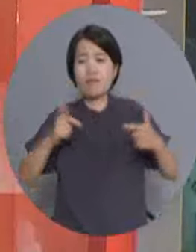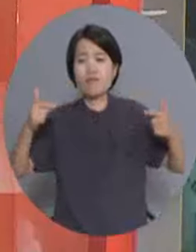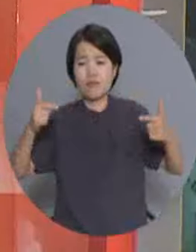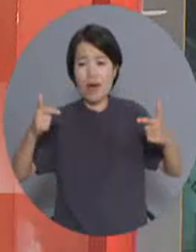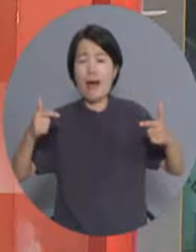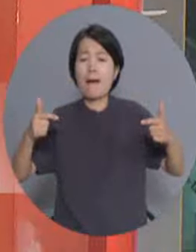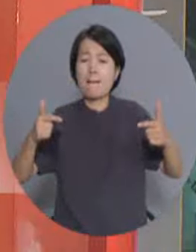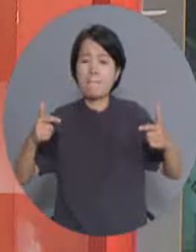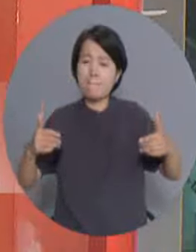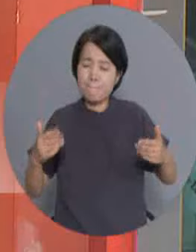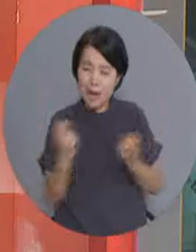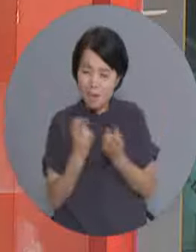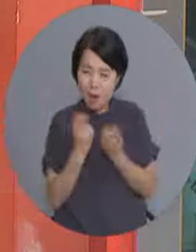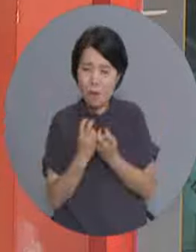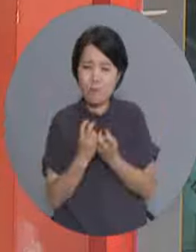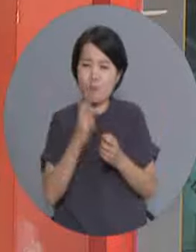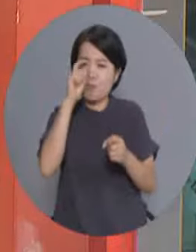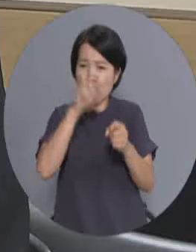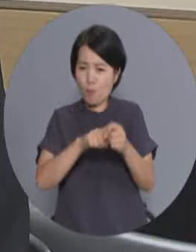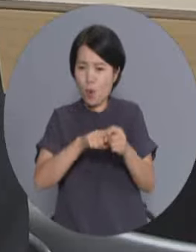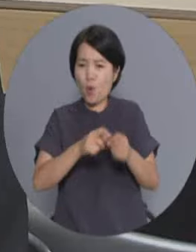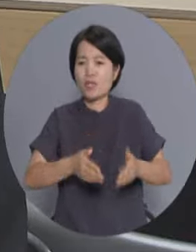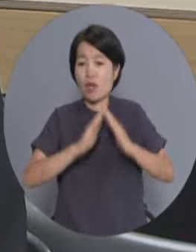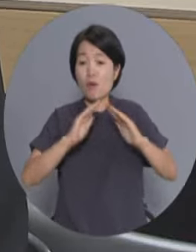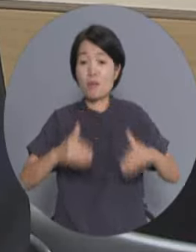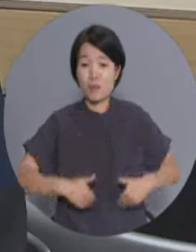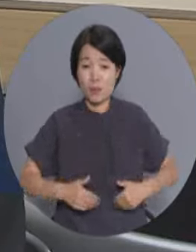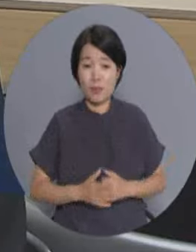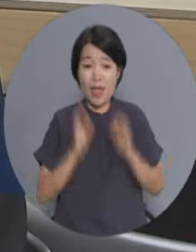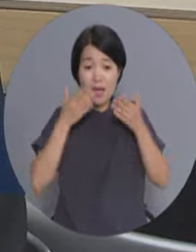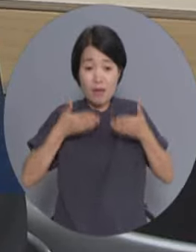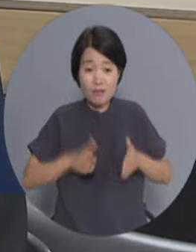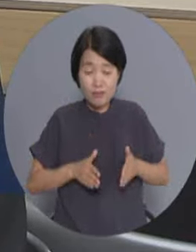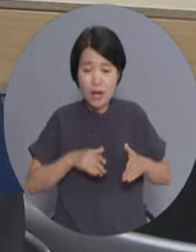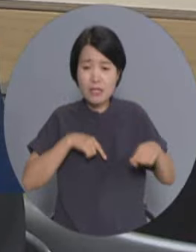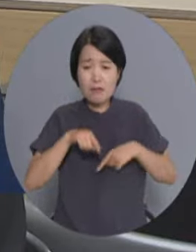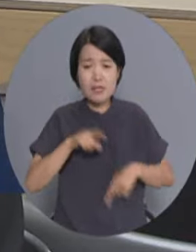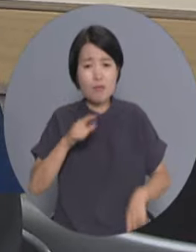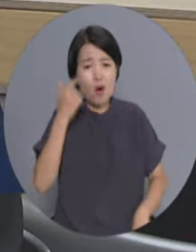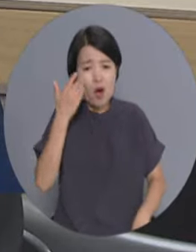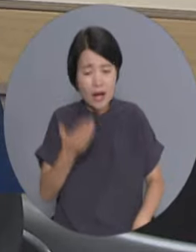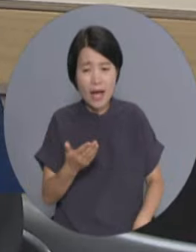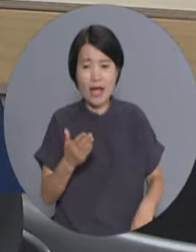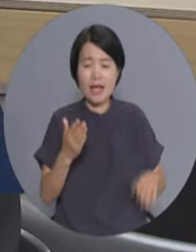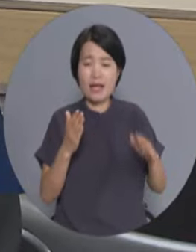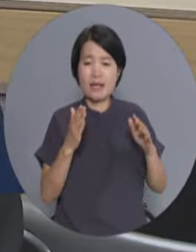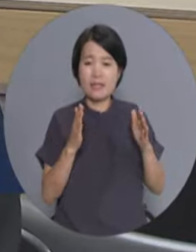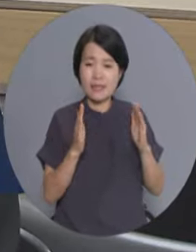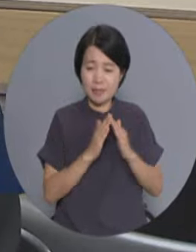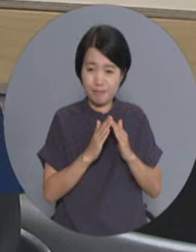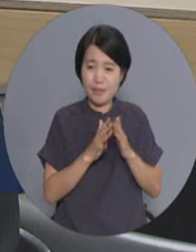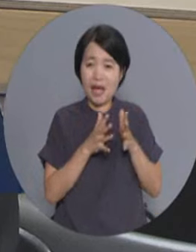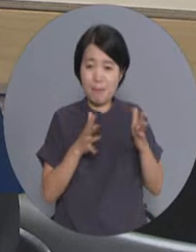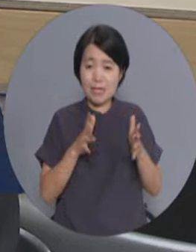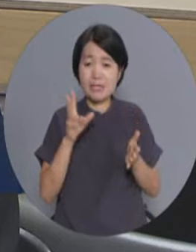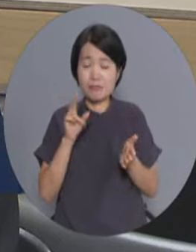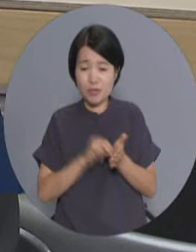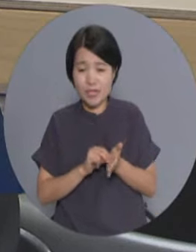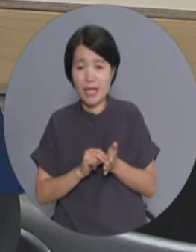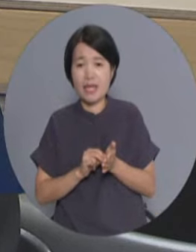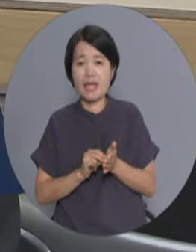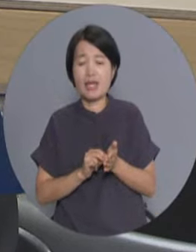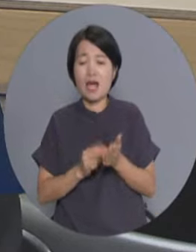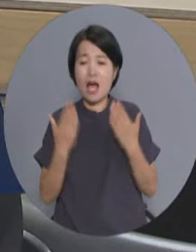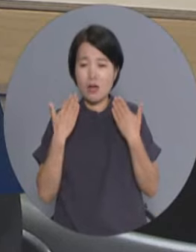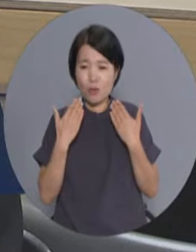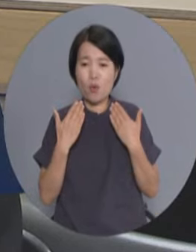방향성을 설정해 추진해야 한다는 지적입니다. 출생률을 높일 수 있는 정책이 무엇인가, 그러니까 주거 문제라든지 학교 문제라든가 교육